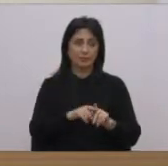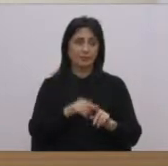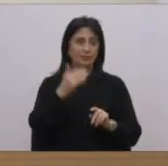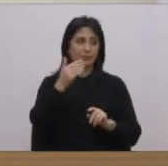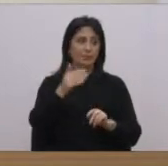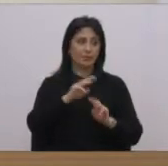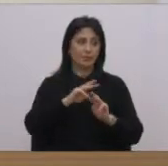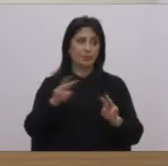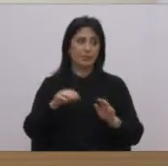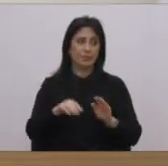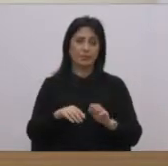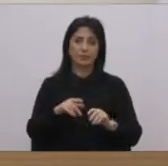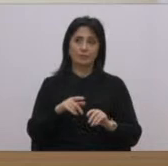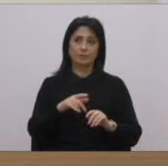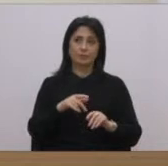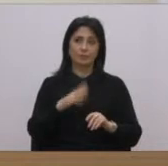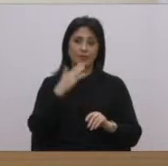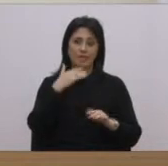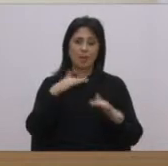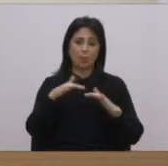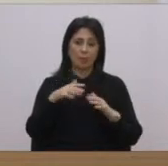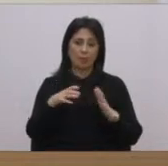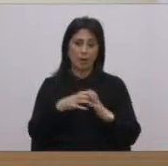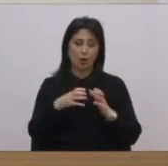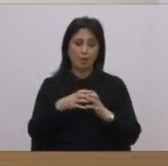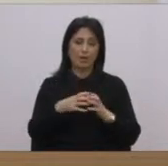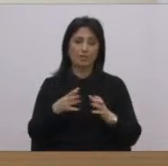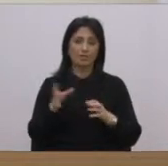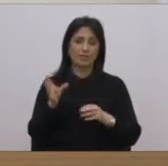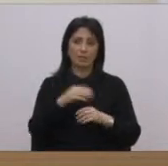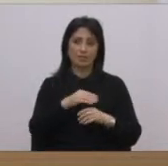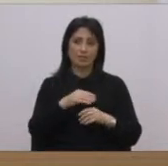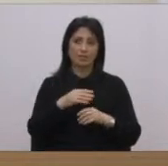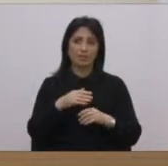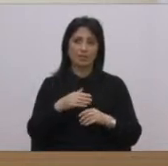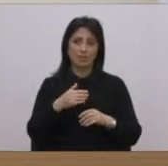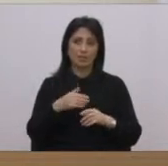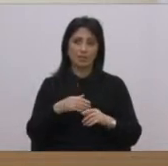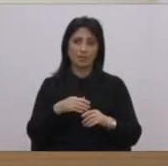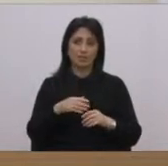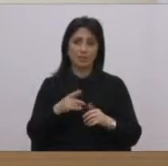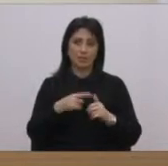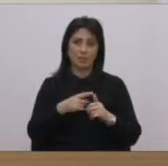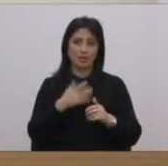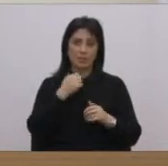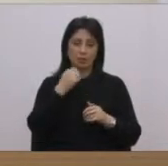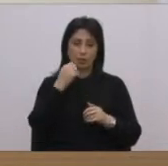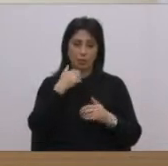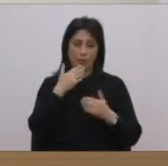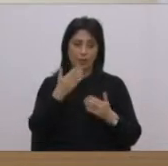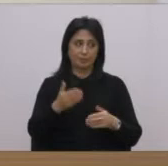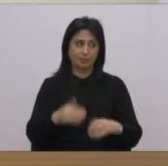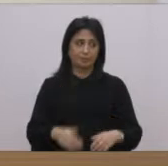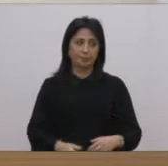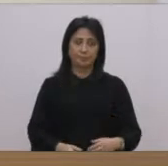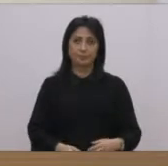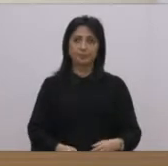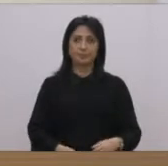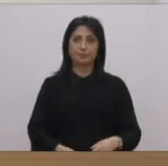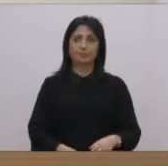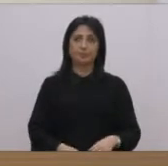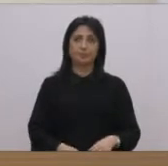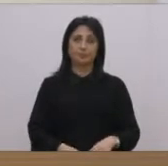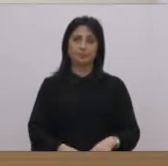თქვენი სამინისტროს მესვეურებს, წარმომარაგების კომპანიის ხელმძღვანელს, ჩემი აღჩევლის სახელით კიდევ ერთხელ მინდა გადაგიხადოთ მადლობა.